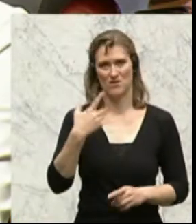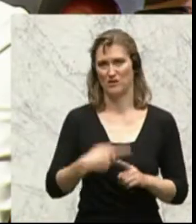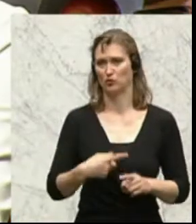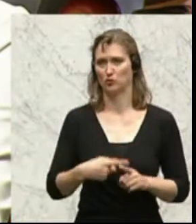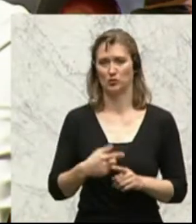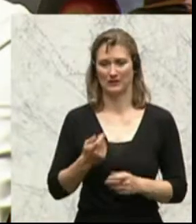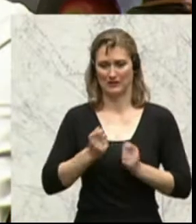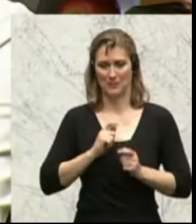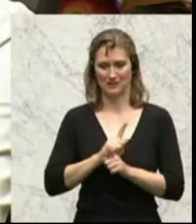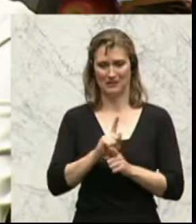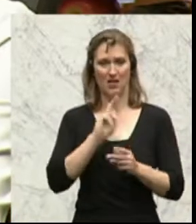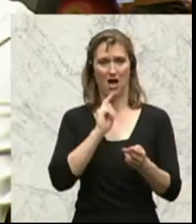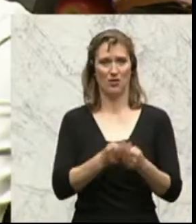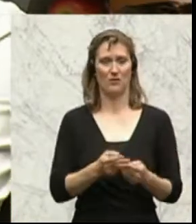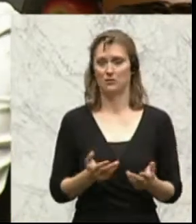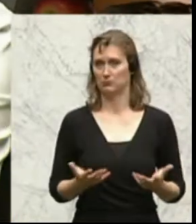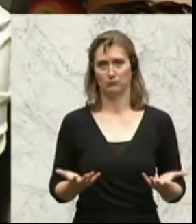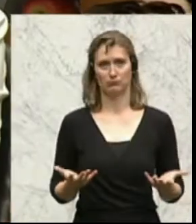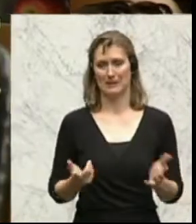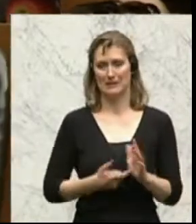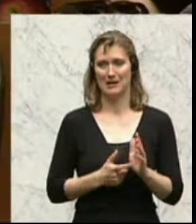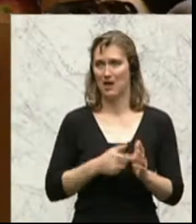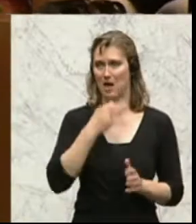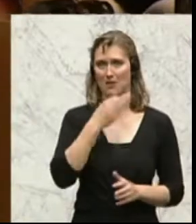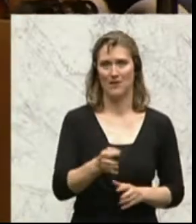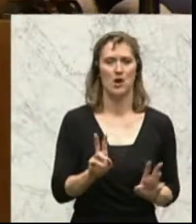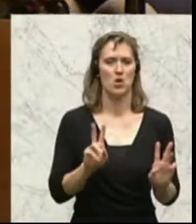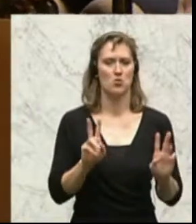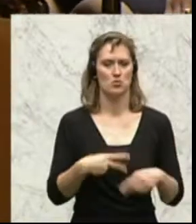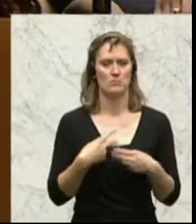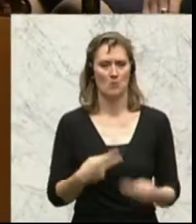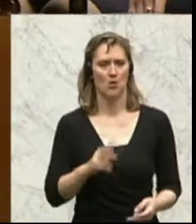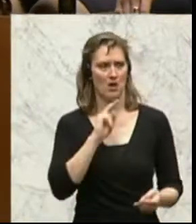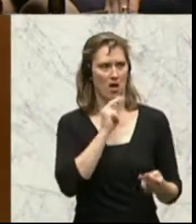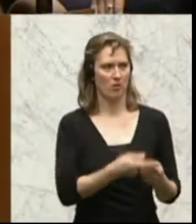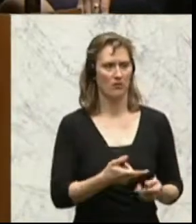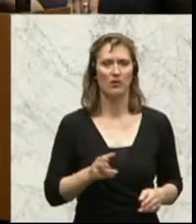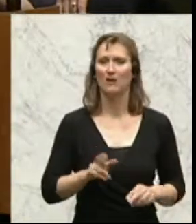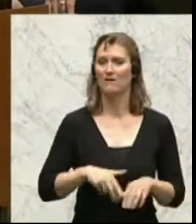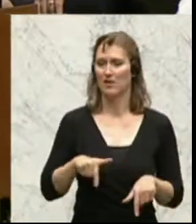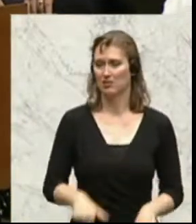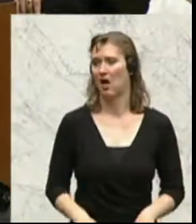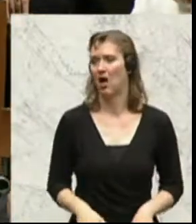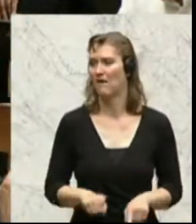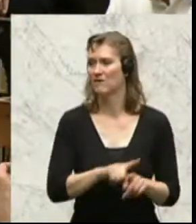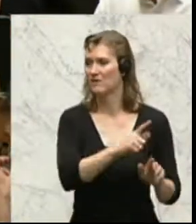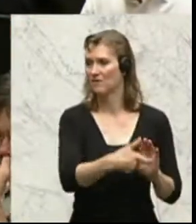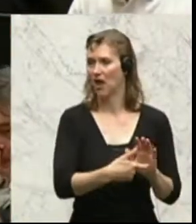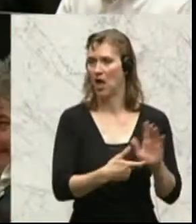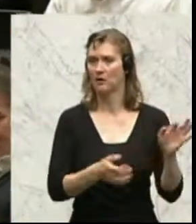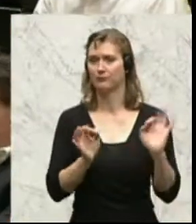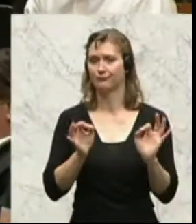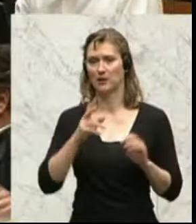zur Beantwortung einer solchen dringlichen Anfrage auch unmöglich sein. Noch dazu, wenn man auch, wie von Ihnen verlangt, den